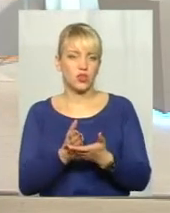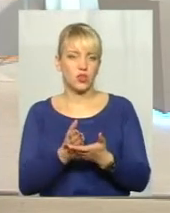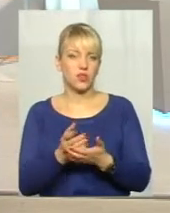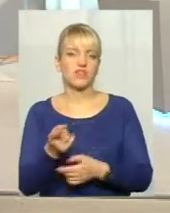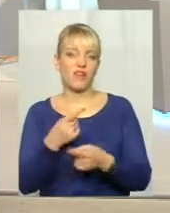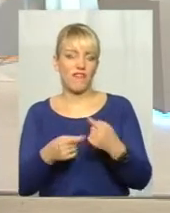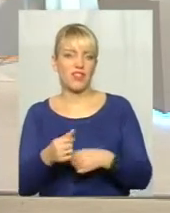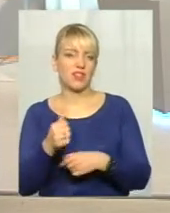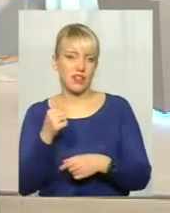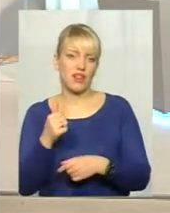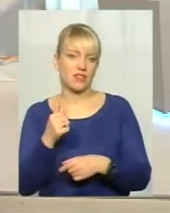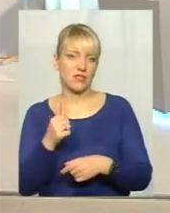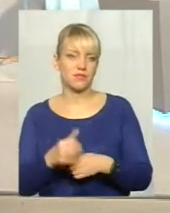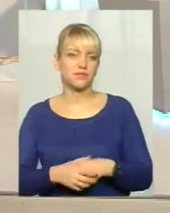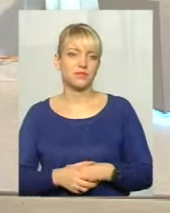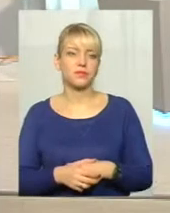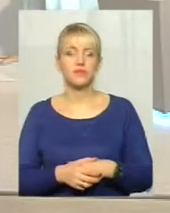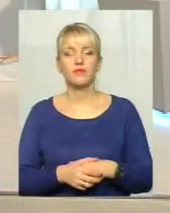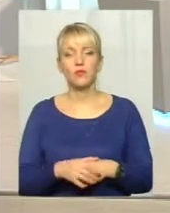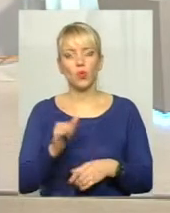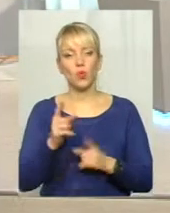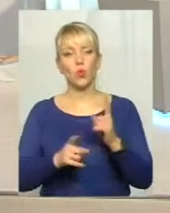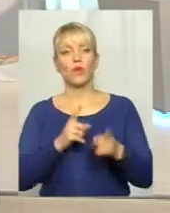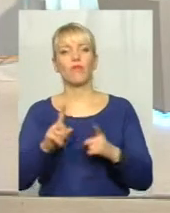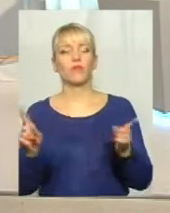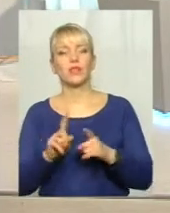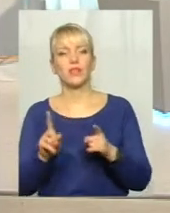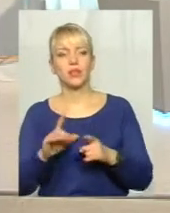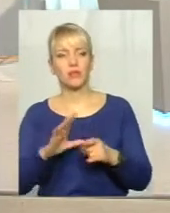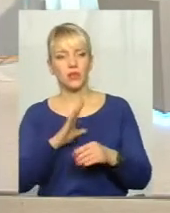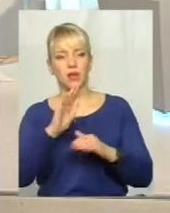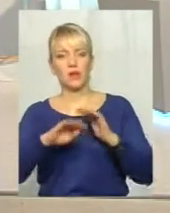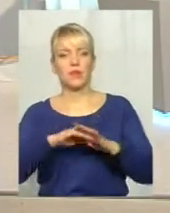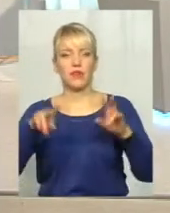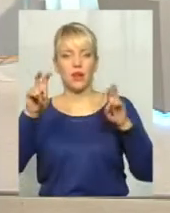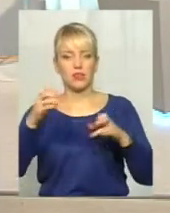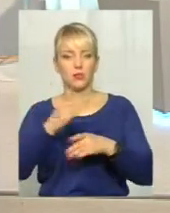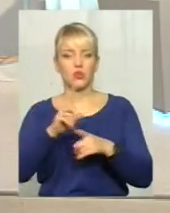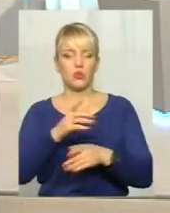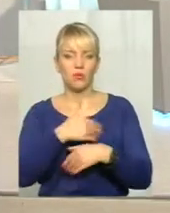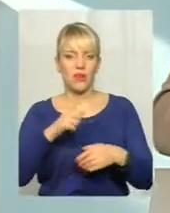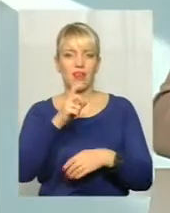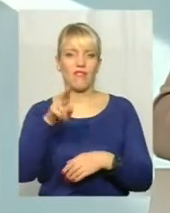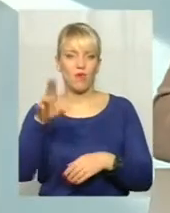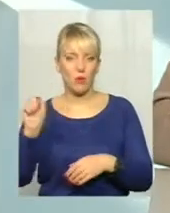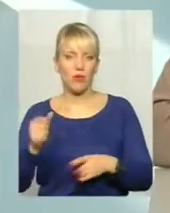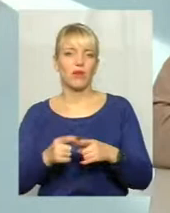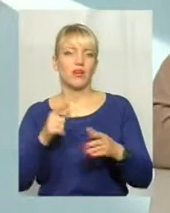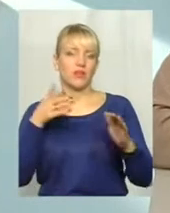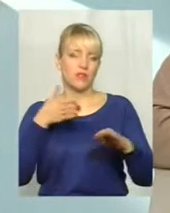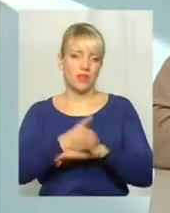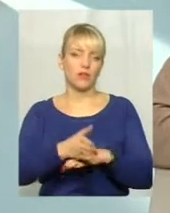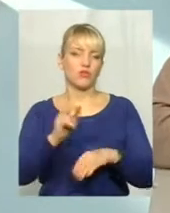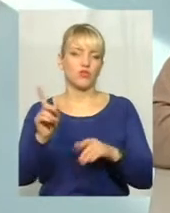Та. Ти не про той відкат говориш. Да, у реформах, які відбулися, які йшли під гаслом, що ми от європеїзувались, ми відкрили ринки, тепер